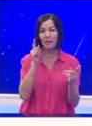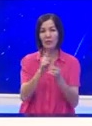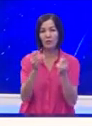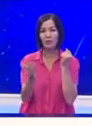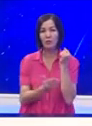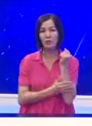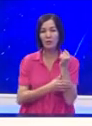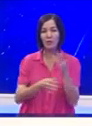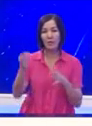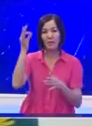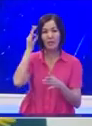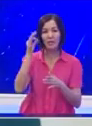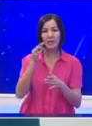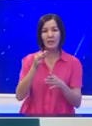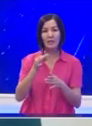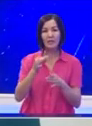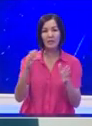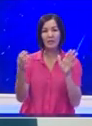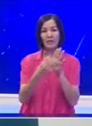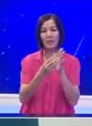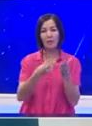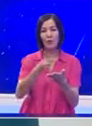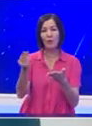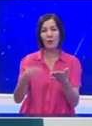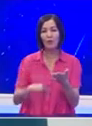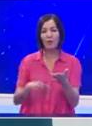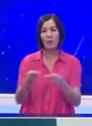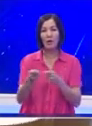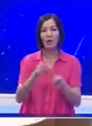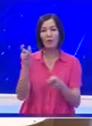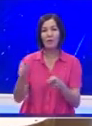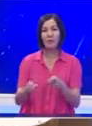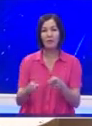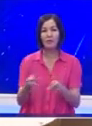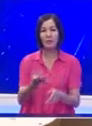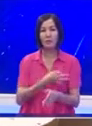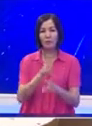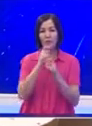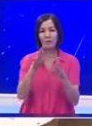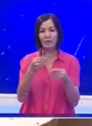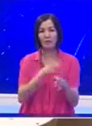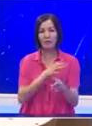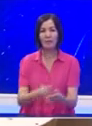соңында естелік ретінде елтаңбаға қолтаңбасын қалдырып, аудан басшысына елтаңба төсбелгісін табыстады.